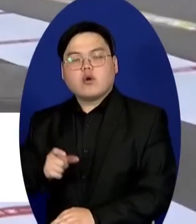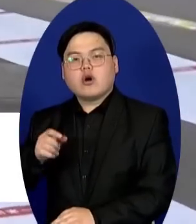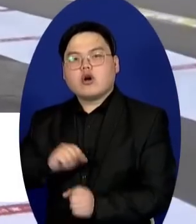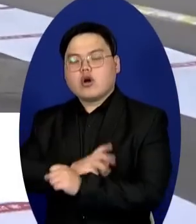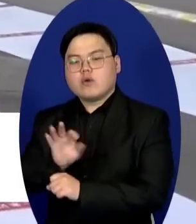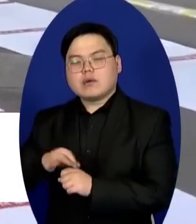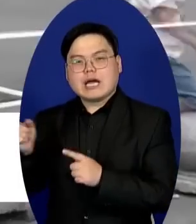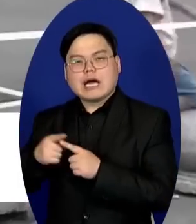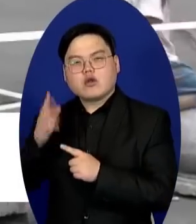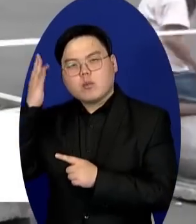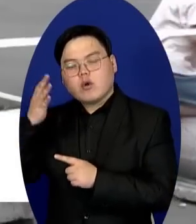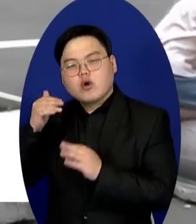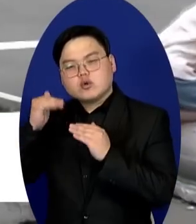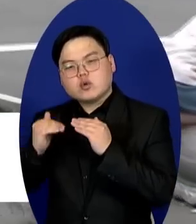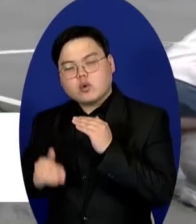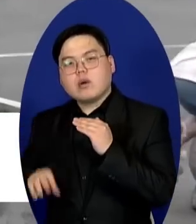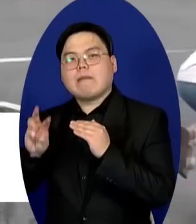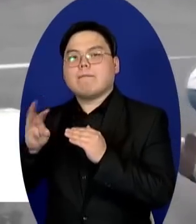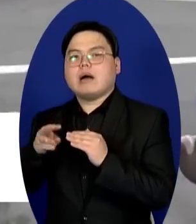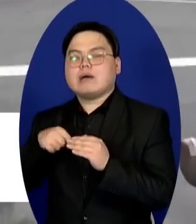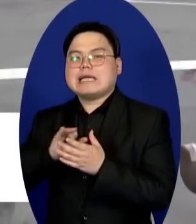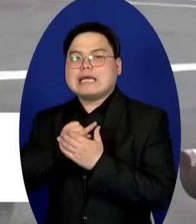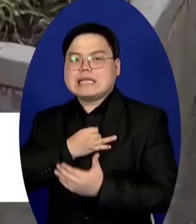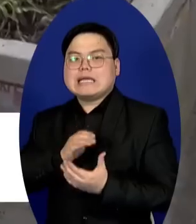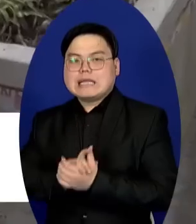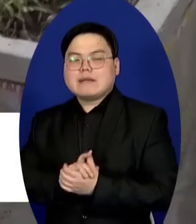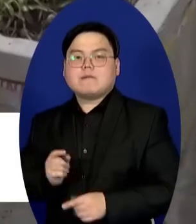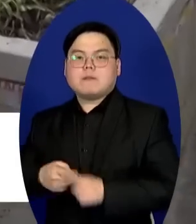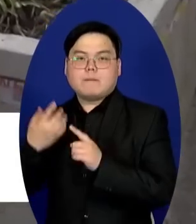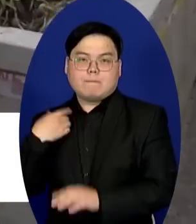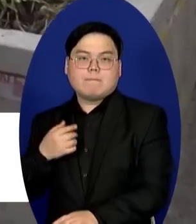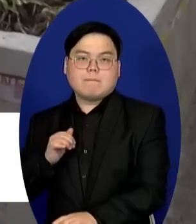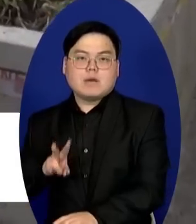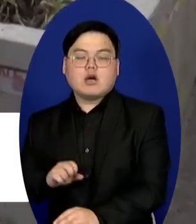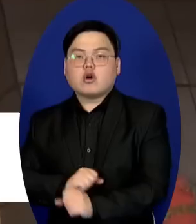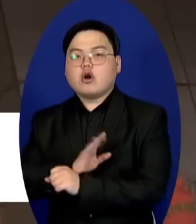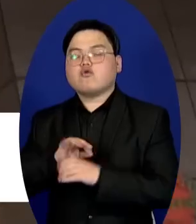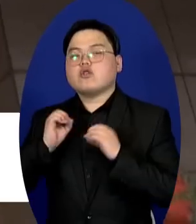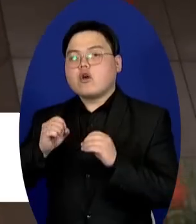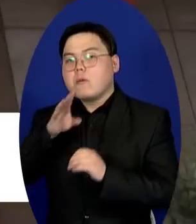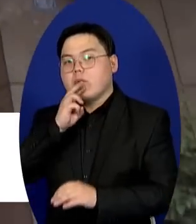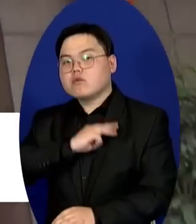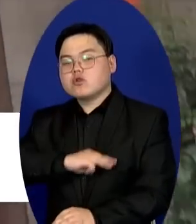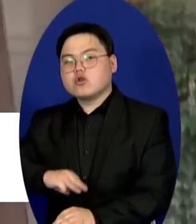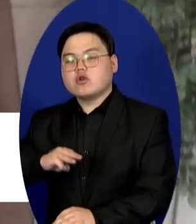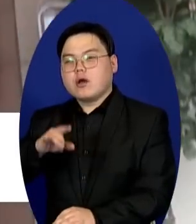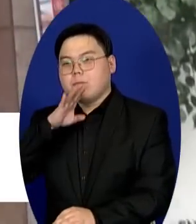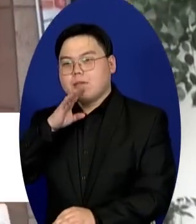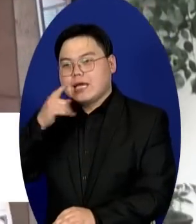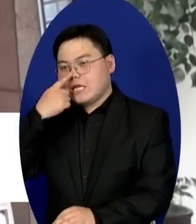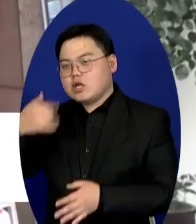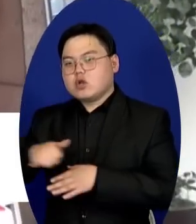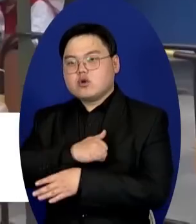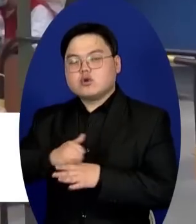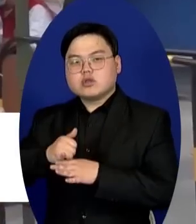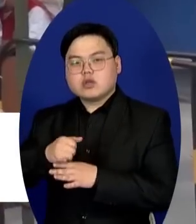ойрын саруудад суларна гэж ярьснаас үүдэлтэйгээр ийм ихтгэл найдвар бүрч нэмэгдэж байжээ. Ковидыг тэг төвшөнд барих бодлогыг халах хэдтийн стратеги